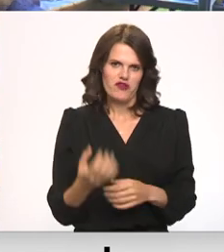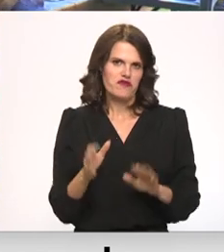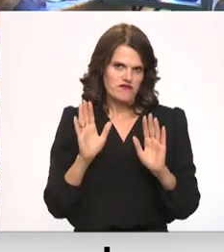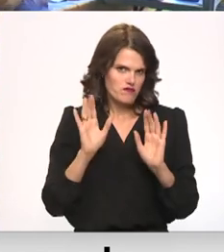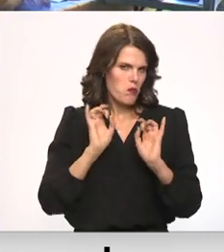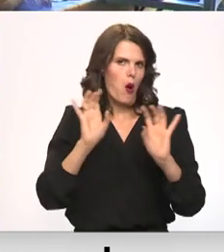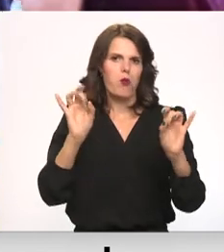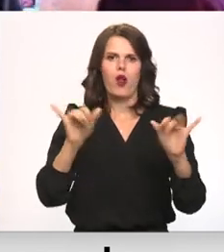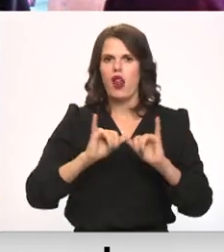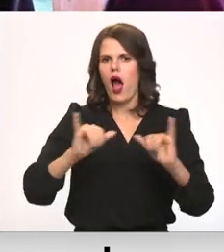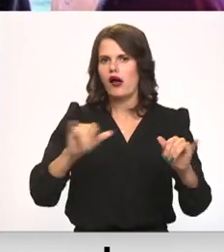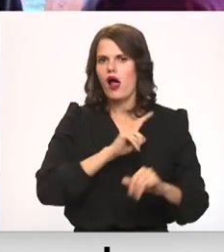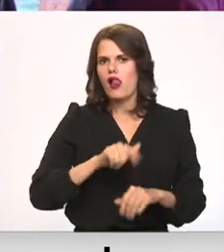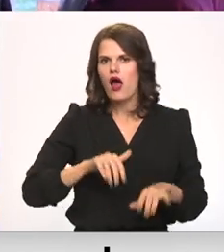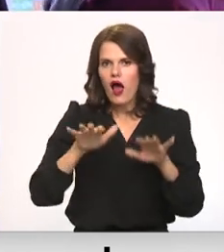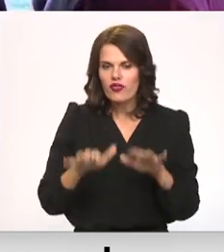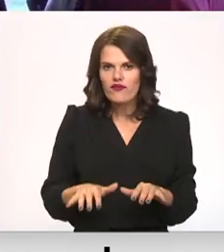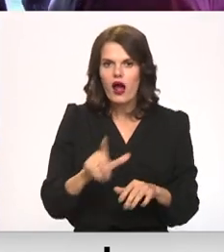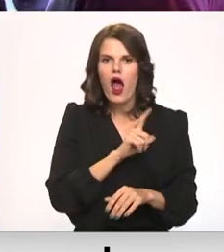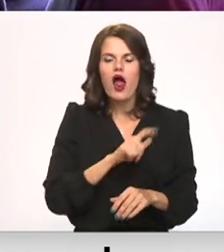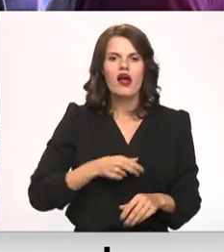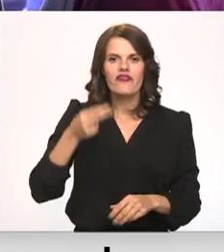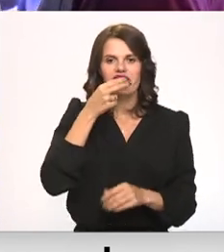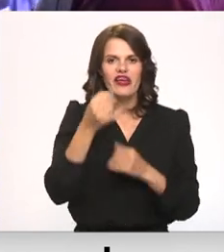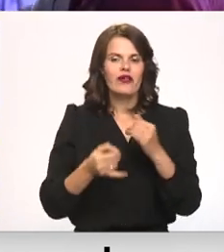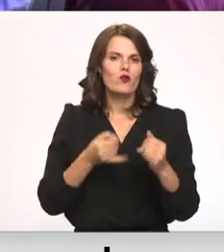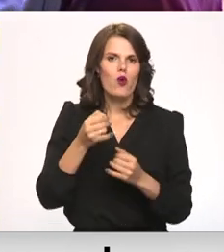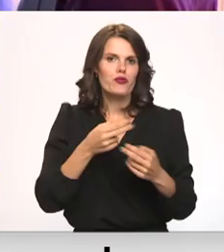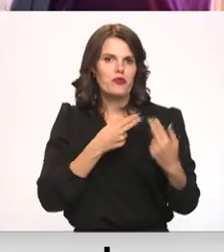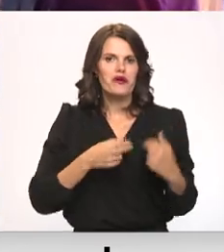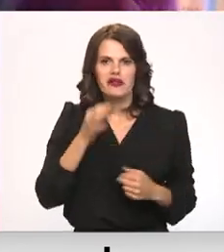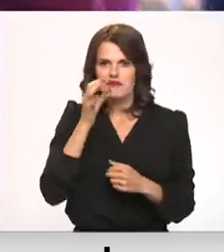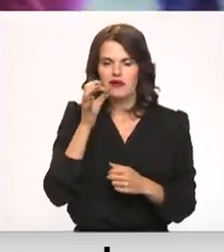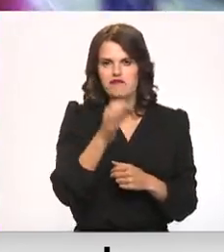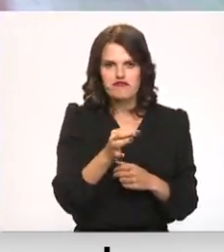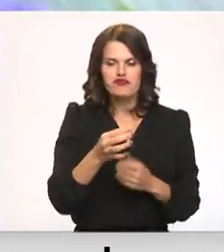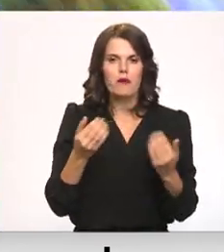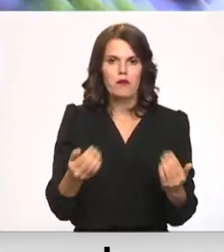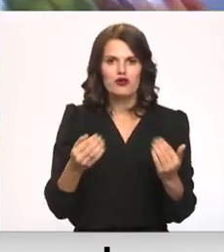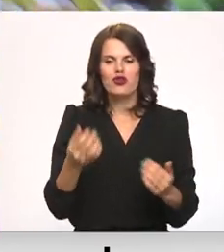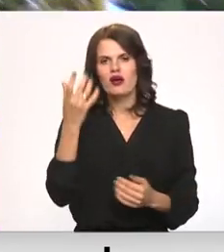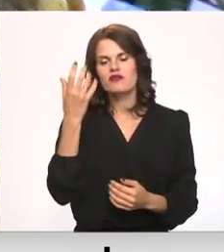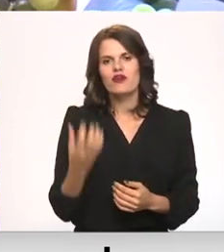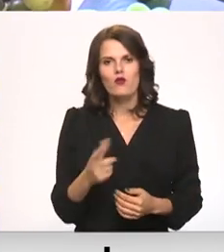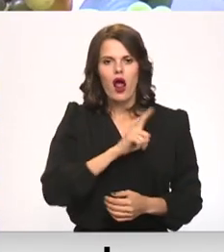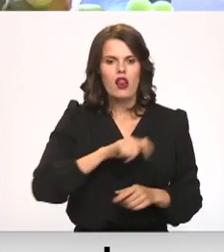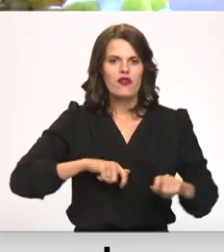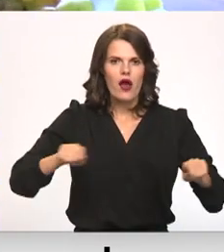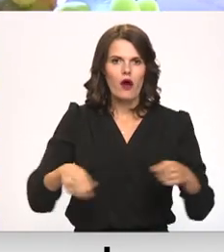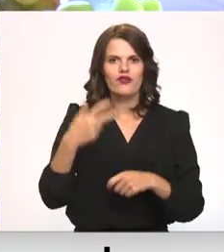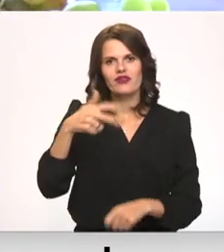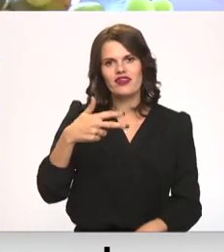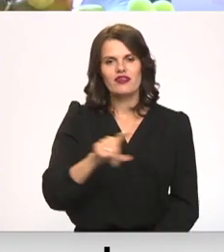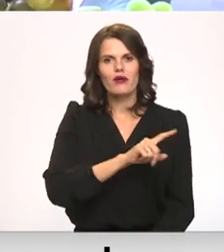arvien populārāks. Latvijas vīnkopi un vīndarbiedrībā lēš, ka pašreiz Latvijā vīnogas tiek audzētas aptuveni 30